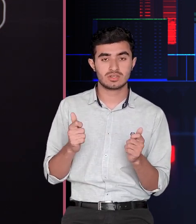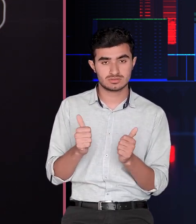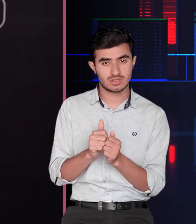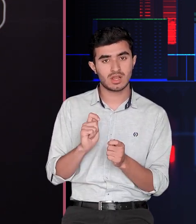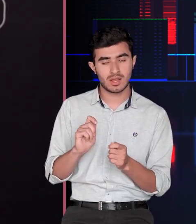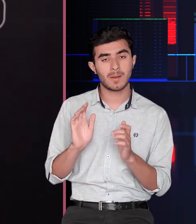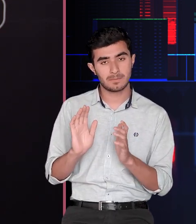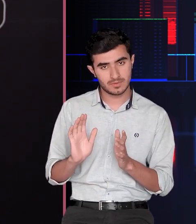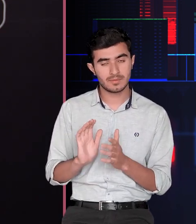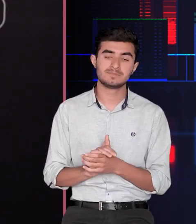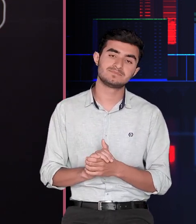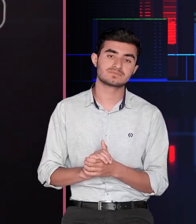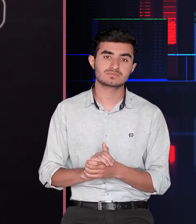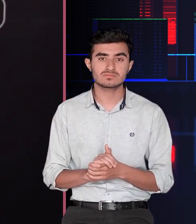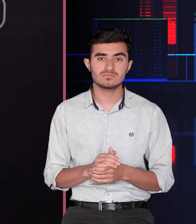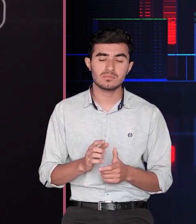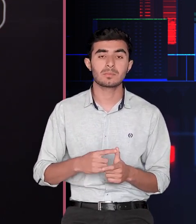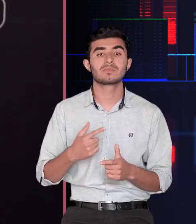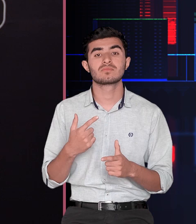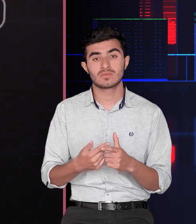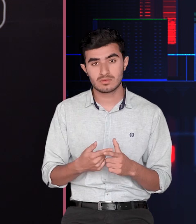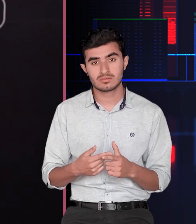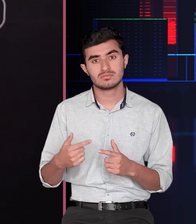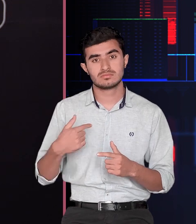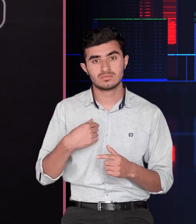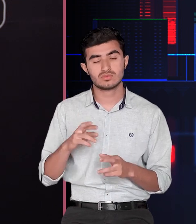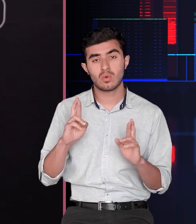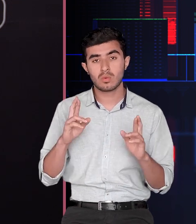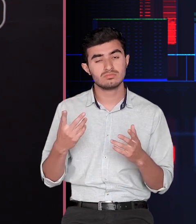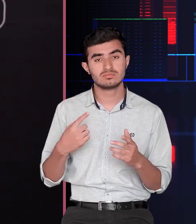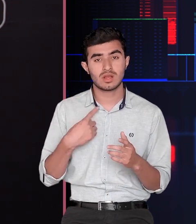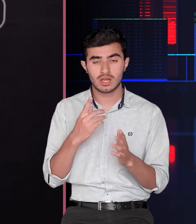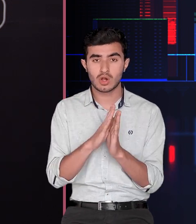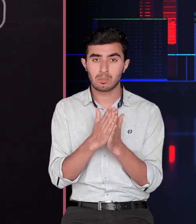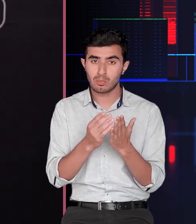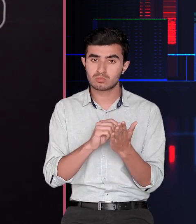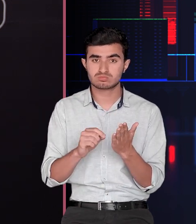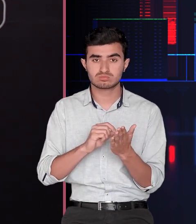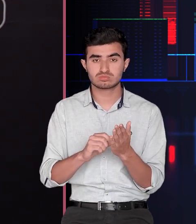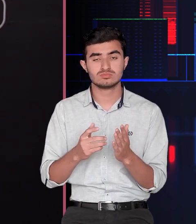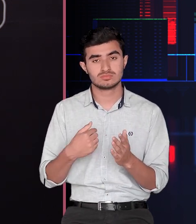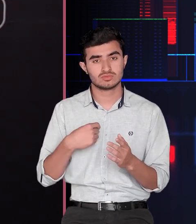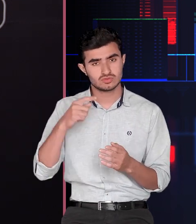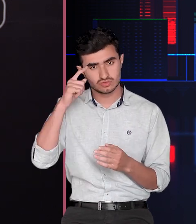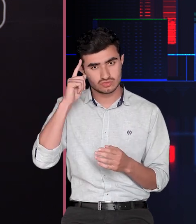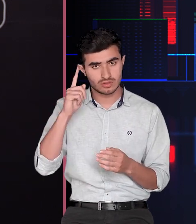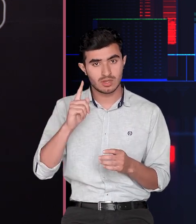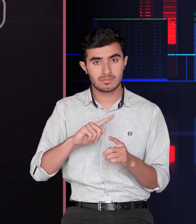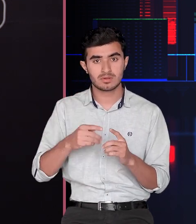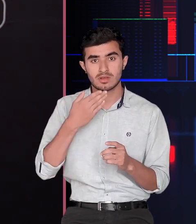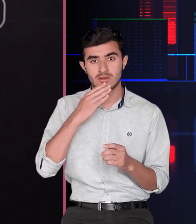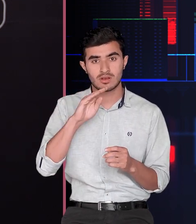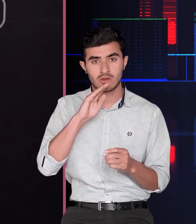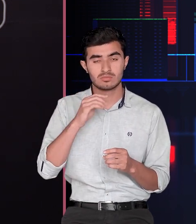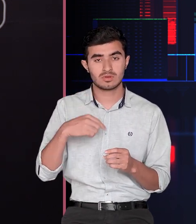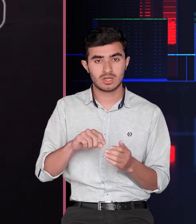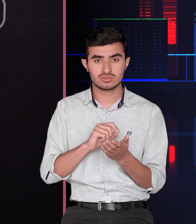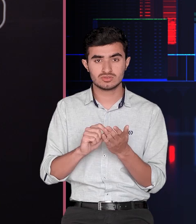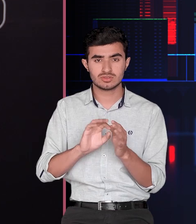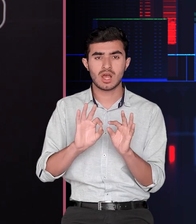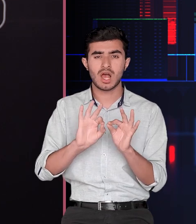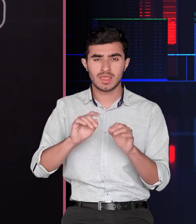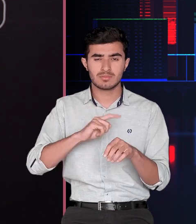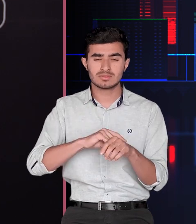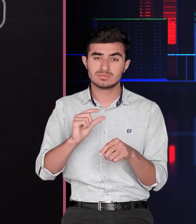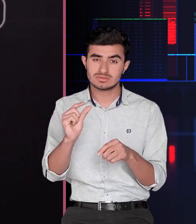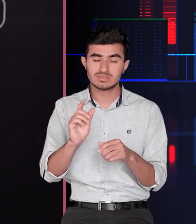3 जनरेशन में इसमें इन्वॉल्व थी। तो ये सारा पैरेलल चलता रहा। और देन आई कम